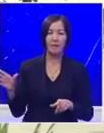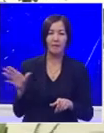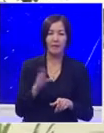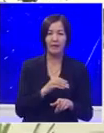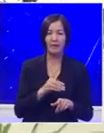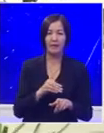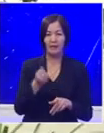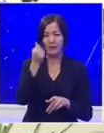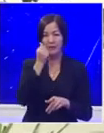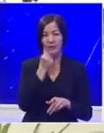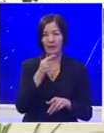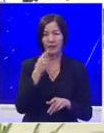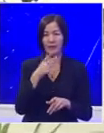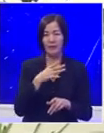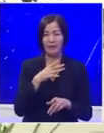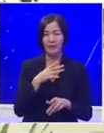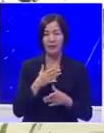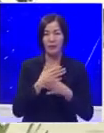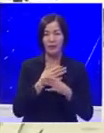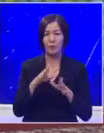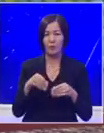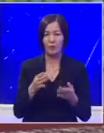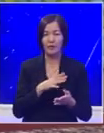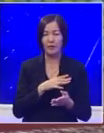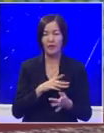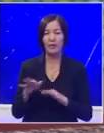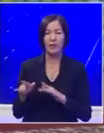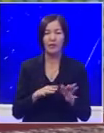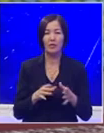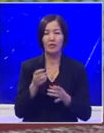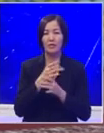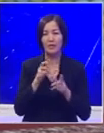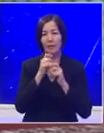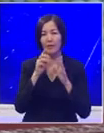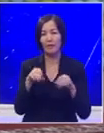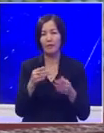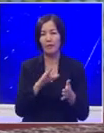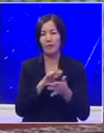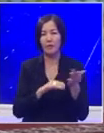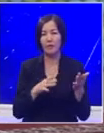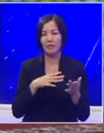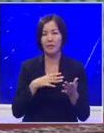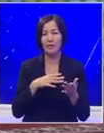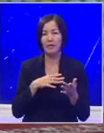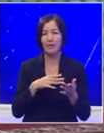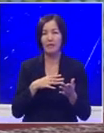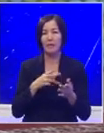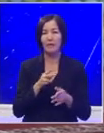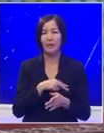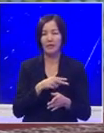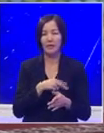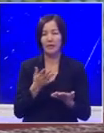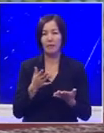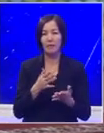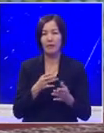барлықтарына алғысымды айтам, барлық жағынан көмектесті. Іс-шара салтанатты марапаттаумен жалғасты. Ішкі істер министрлігінің медальдарымен